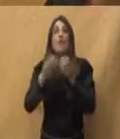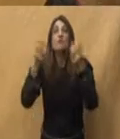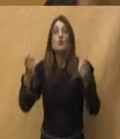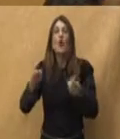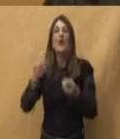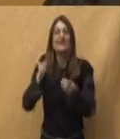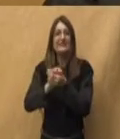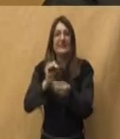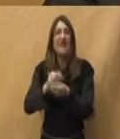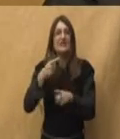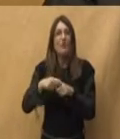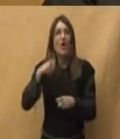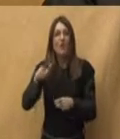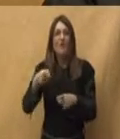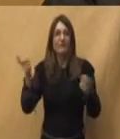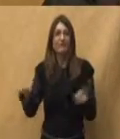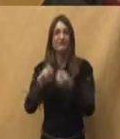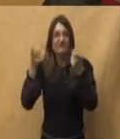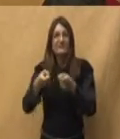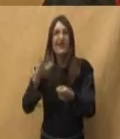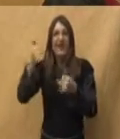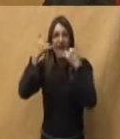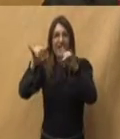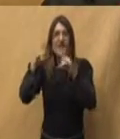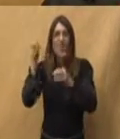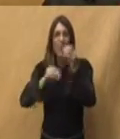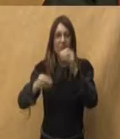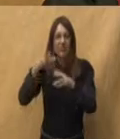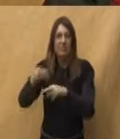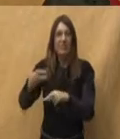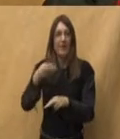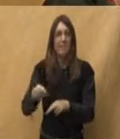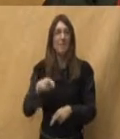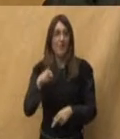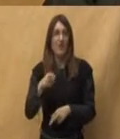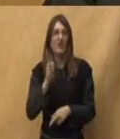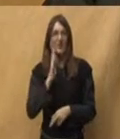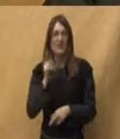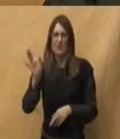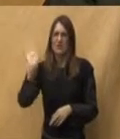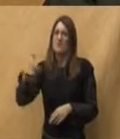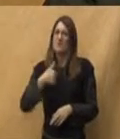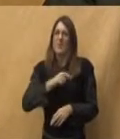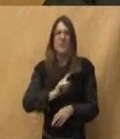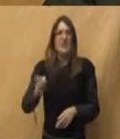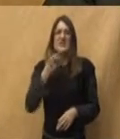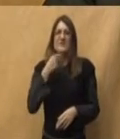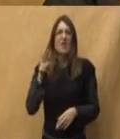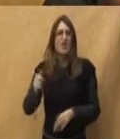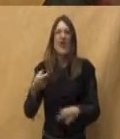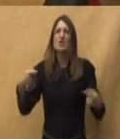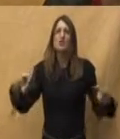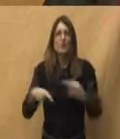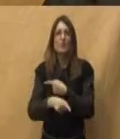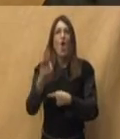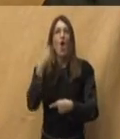oni forsiraju tu produkciju. Cjelokupna ta prehrana američka se naravno meni ne sviđa, to potpuno dijametralno oprečno od